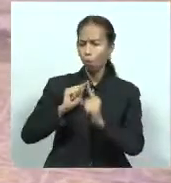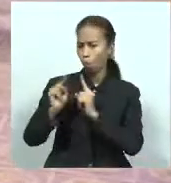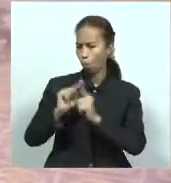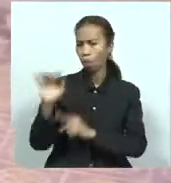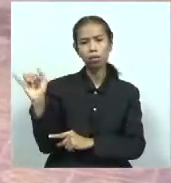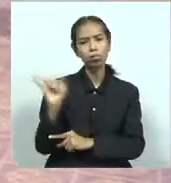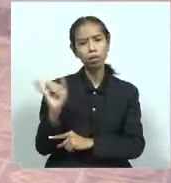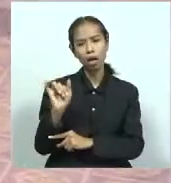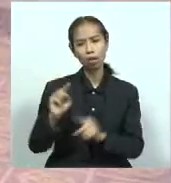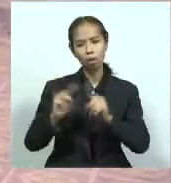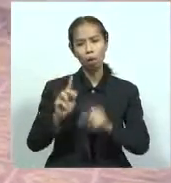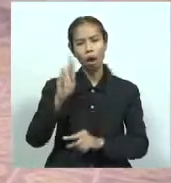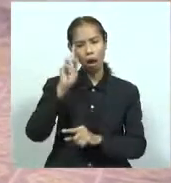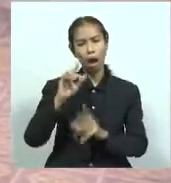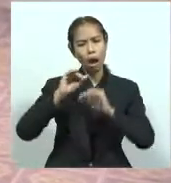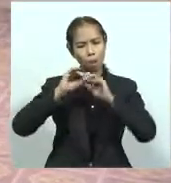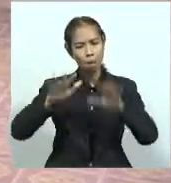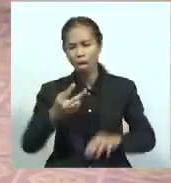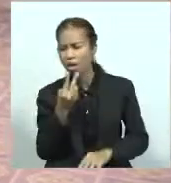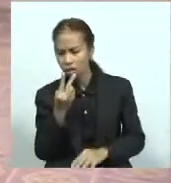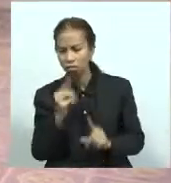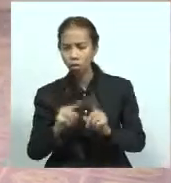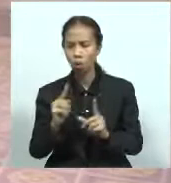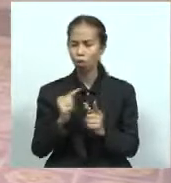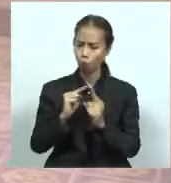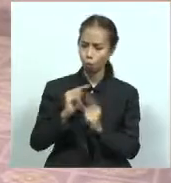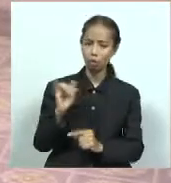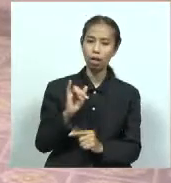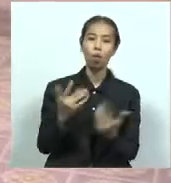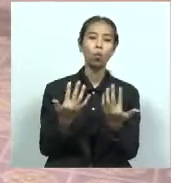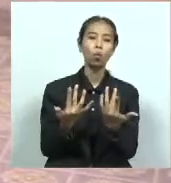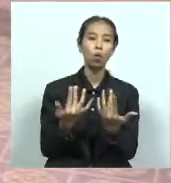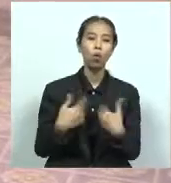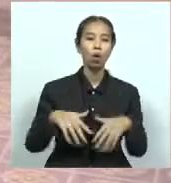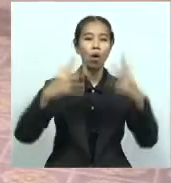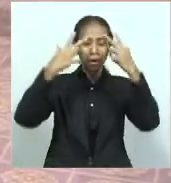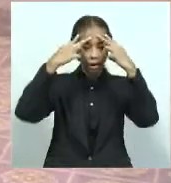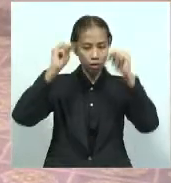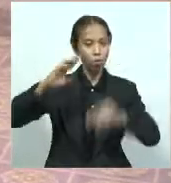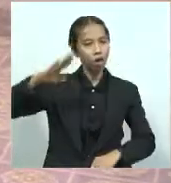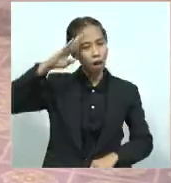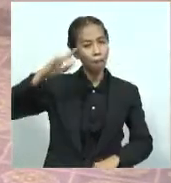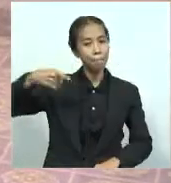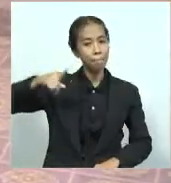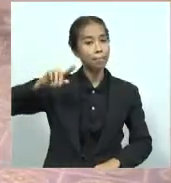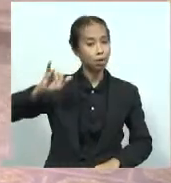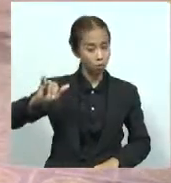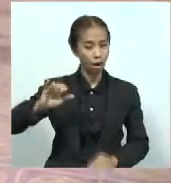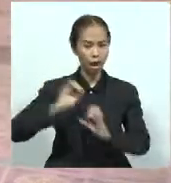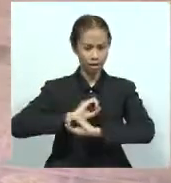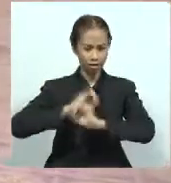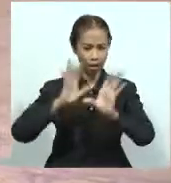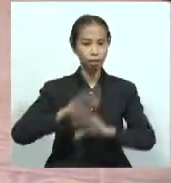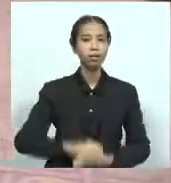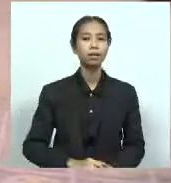ก็เห็นแค่ข่าวจากสื่อนี่แหละและขอย้ำว่าทุกอย่างต้องรอความชัดเจนจากนายกรัฐมนตรีเท่านั้นครับแต่อย่างไรก็ต